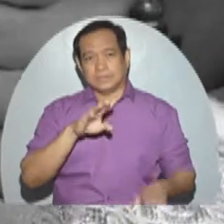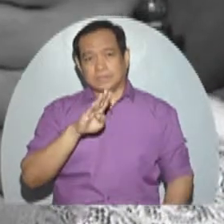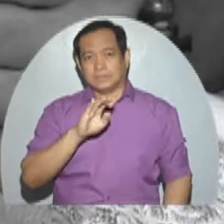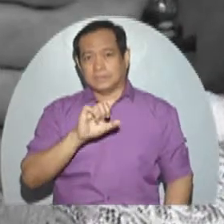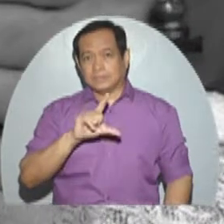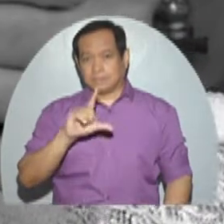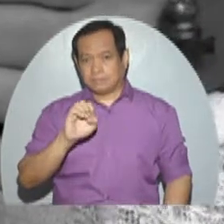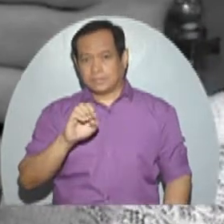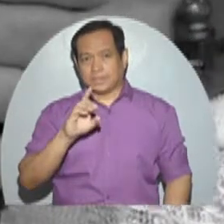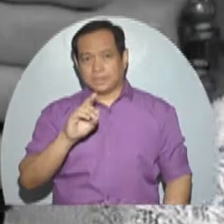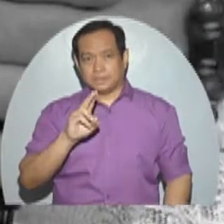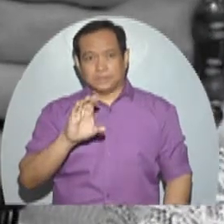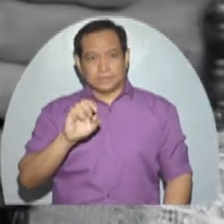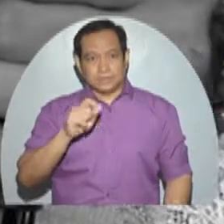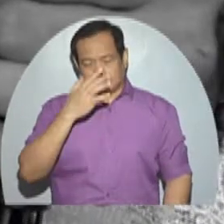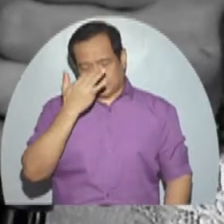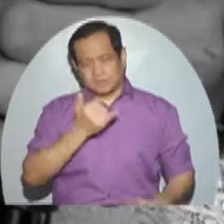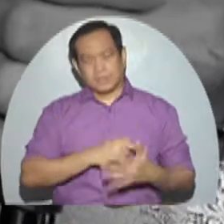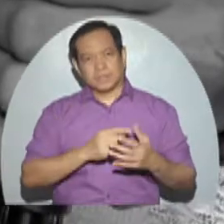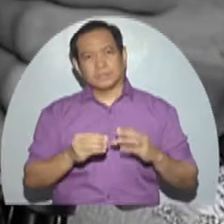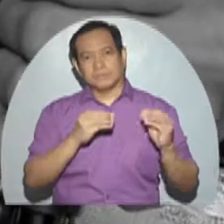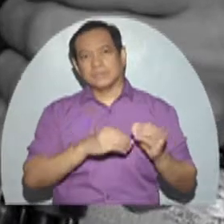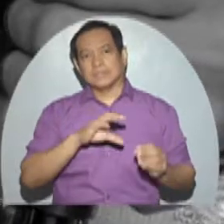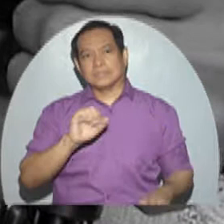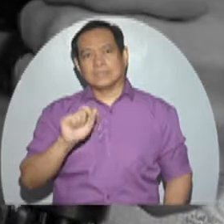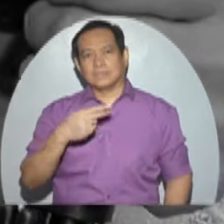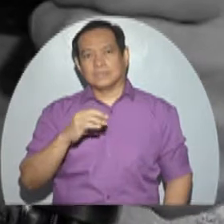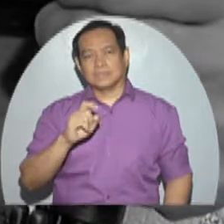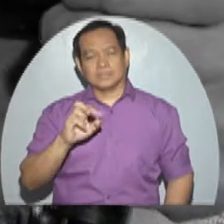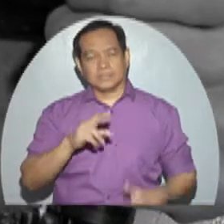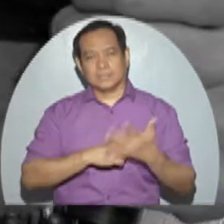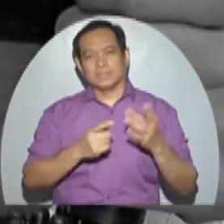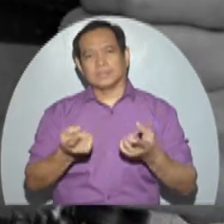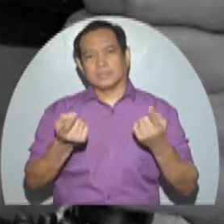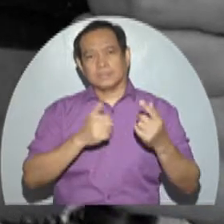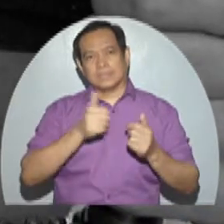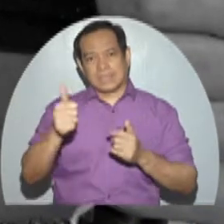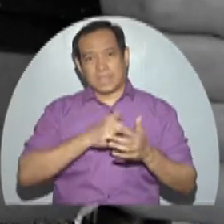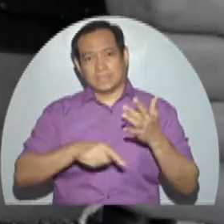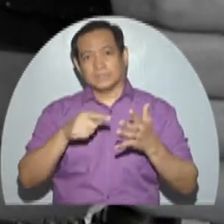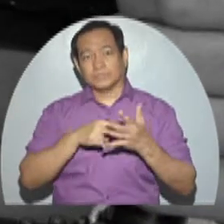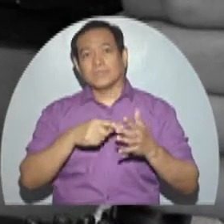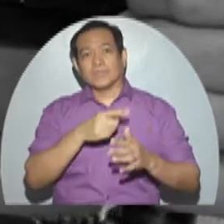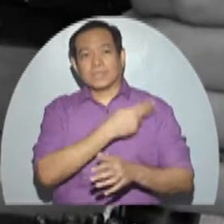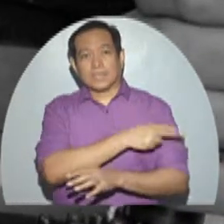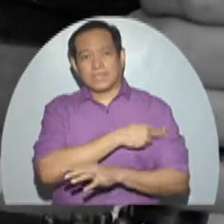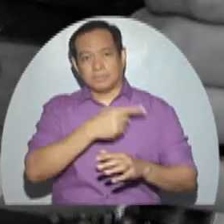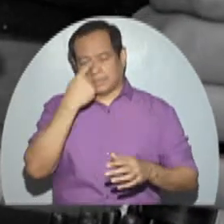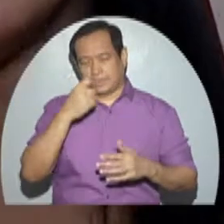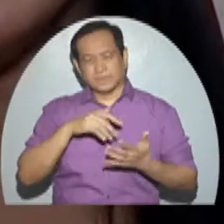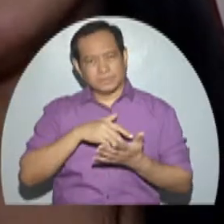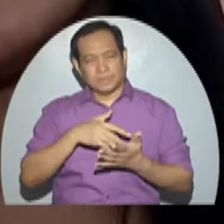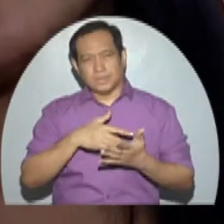kung kaya ito ay kinabitan ng catheter. Labas-masok sa ospital si Karding at dahil hinang-hina na